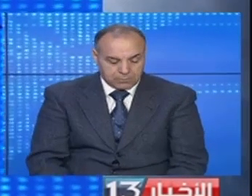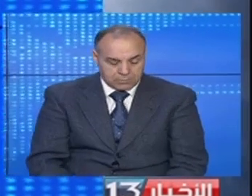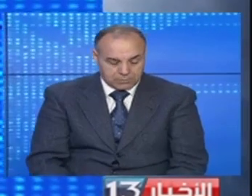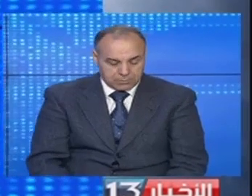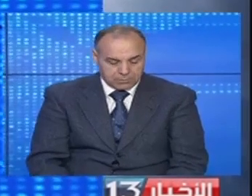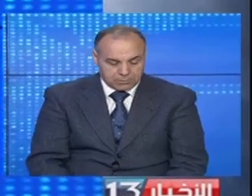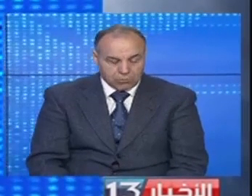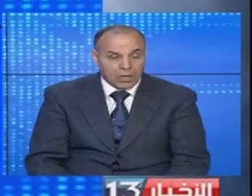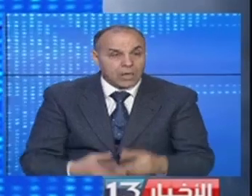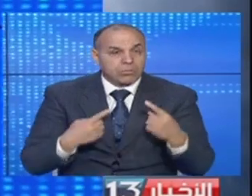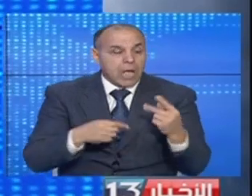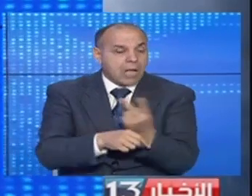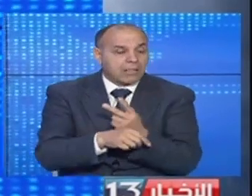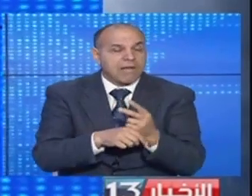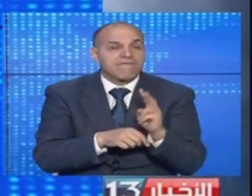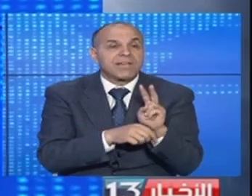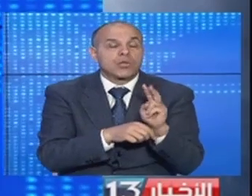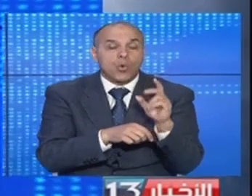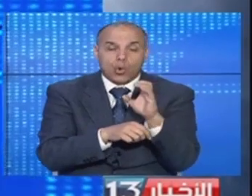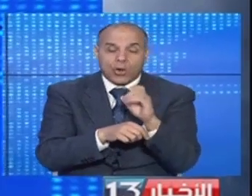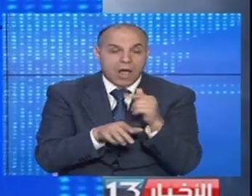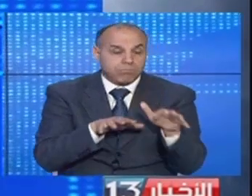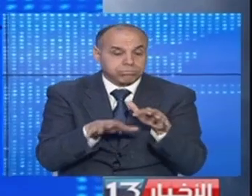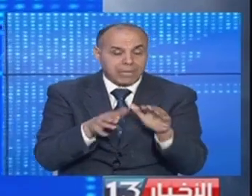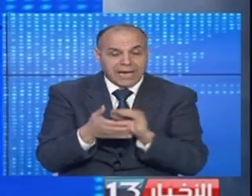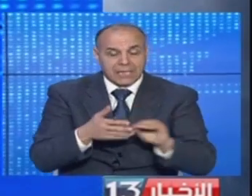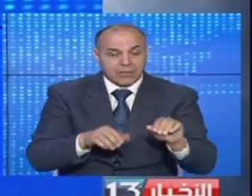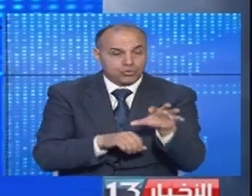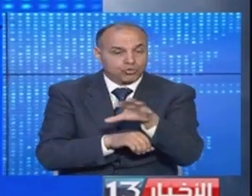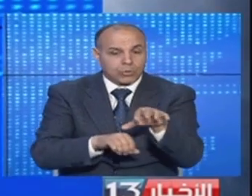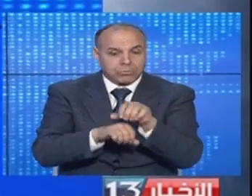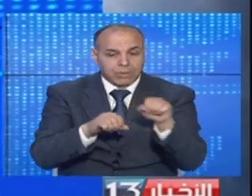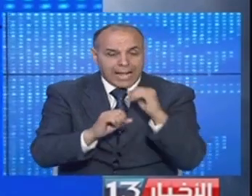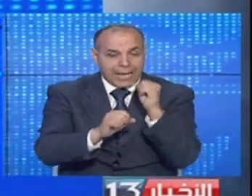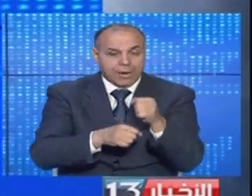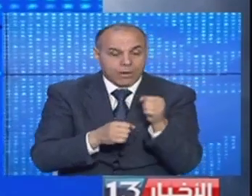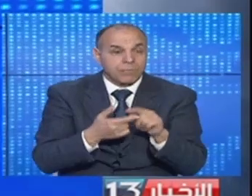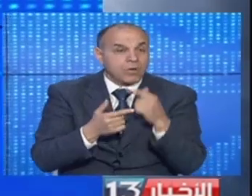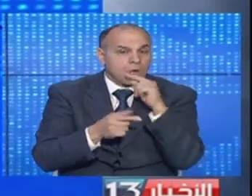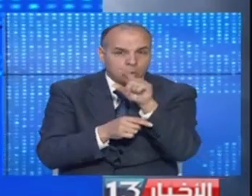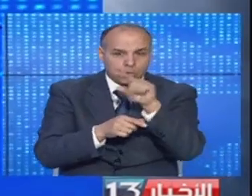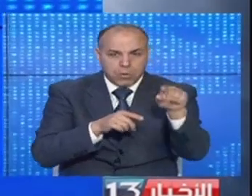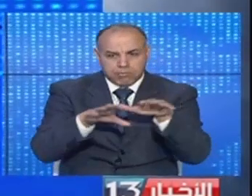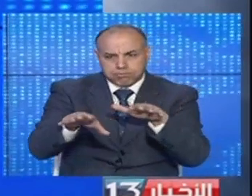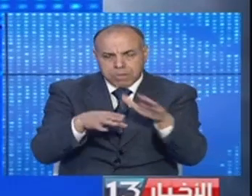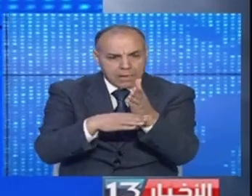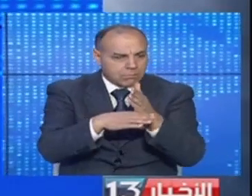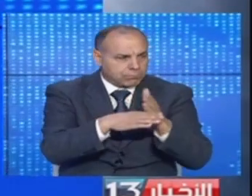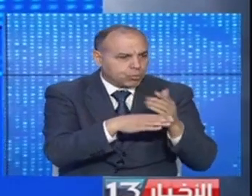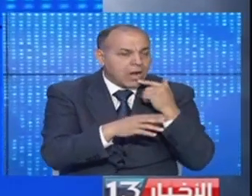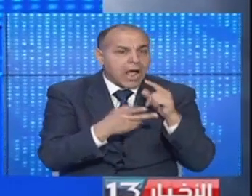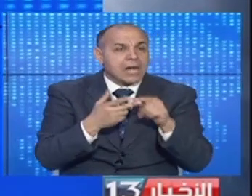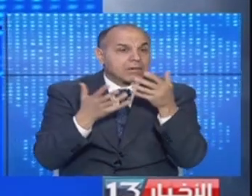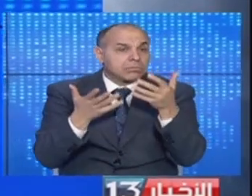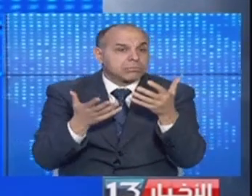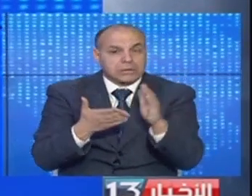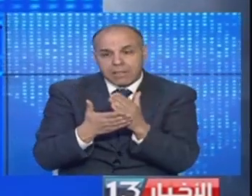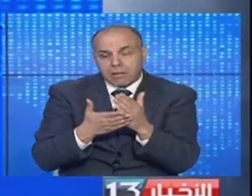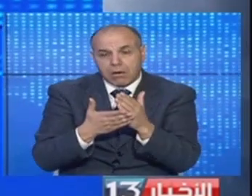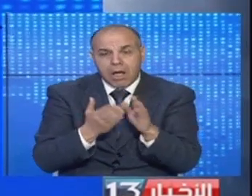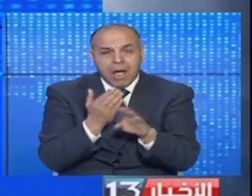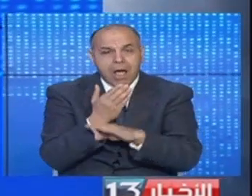لمجابهه خطر فيروس كورونا اتخذت الاداره الجهويه بالقيروان جمله من الاستعدادات على غرار توفير